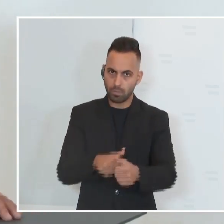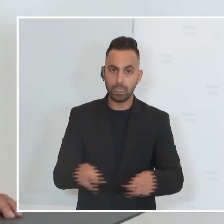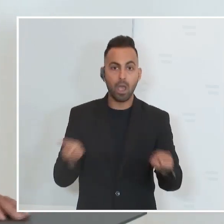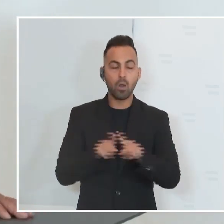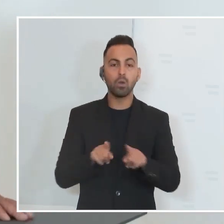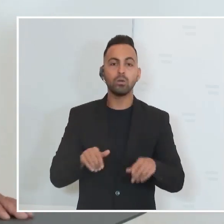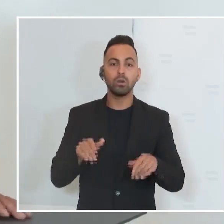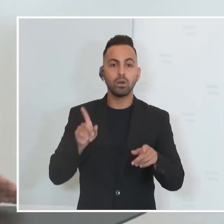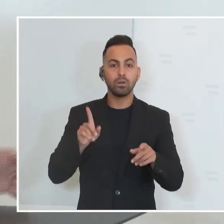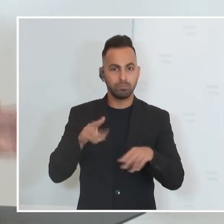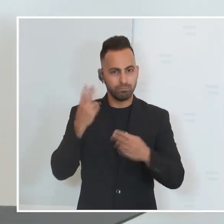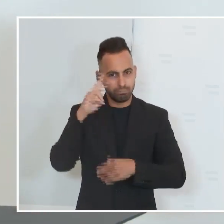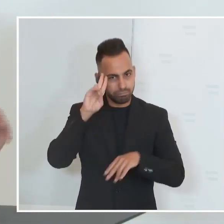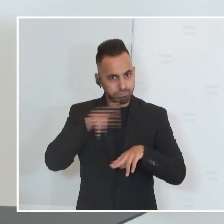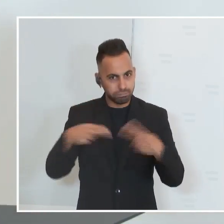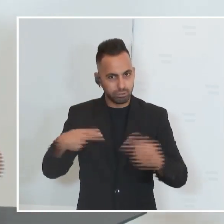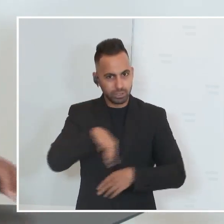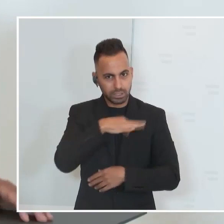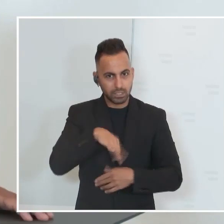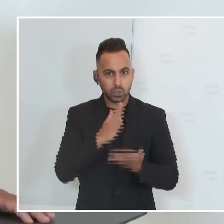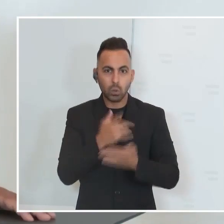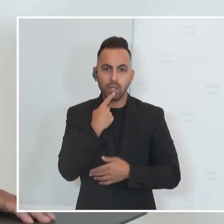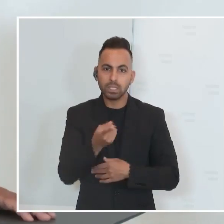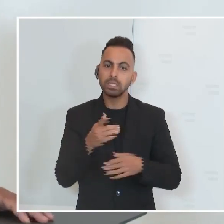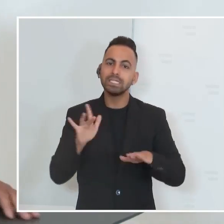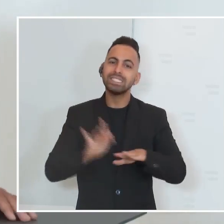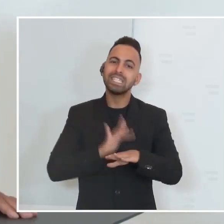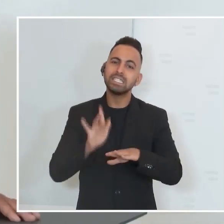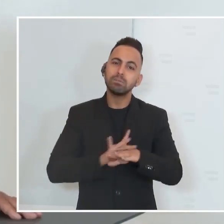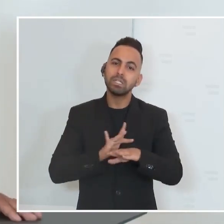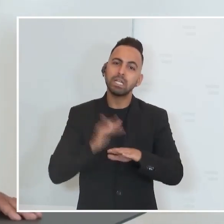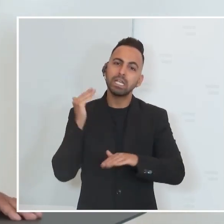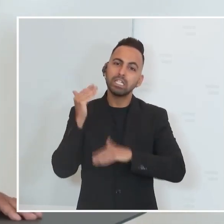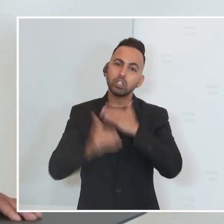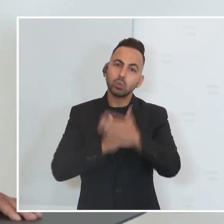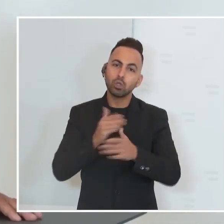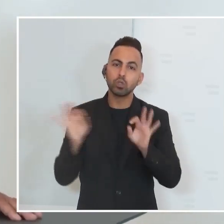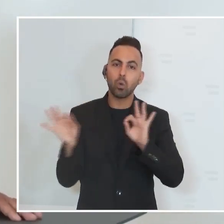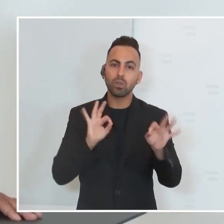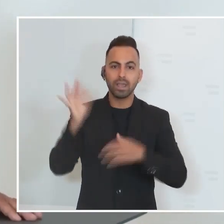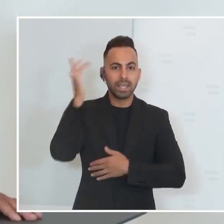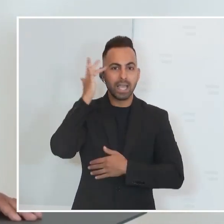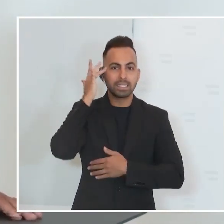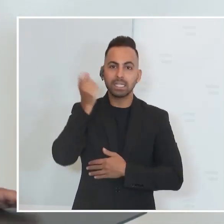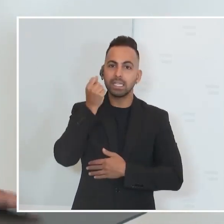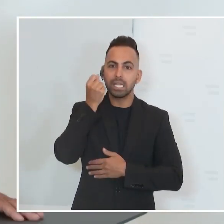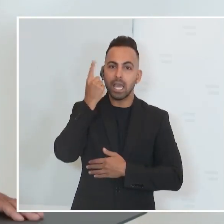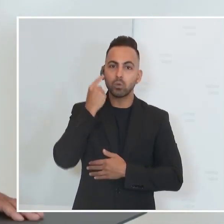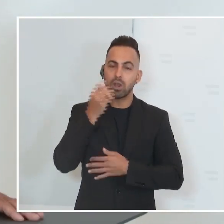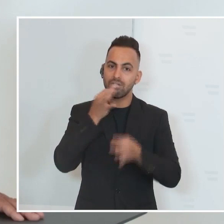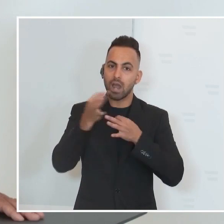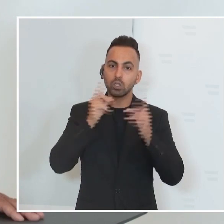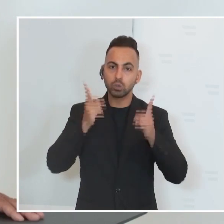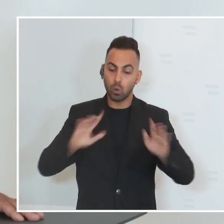kijelentéseire utalt. Akkor ugyanis arról beszélt, hogy a Kárpát-medencében élő népek nem akarnak kevert fajúvá